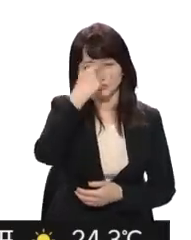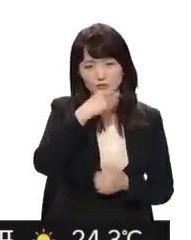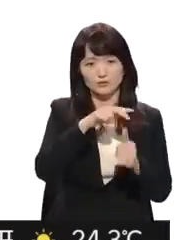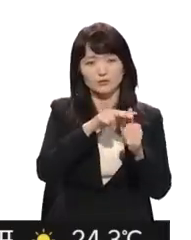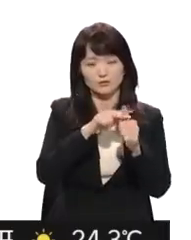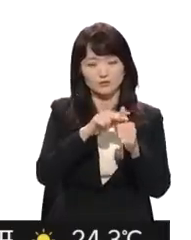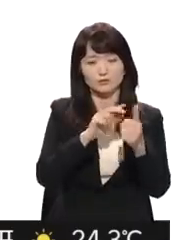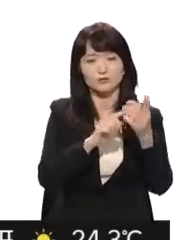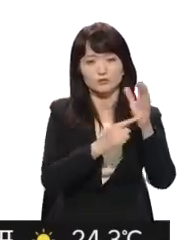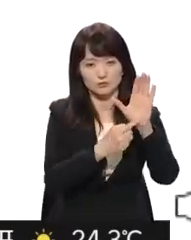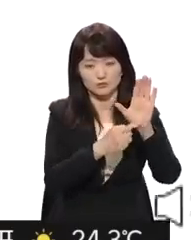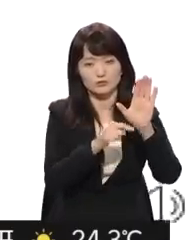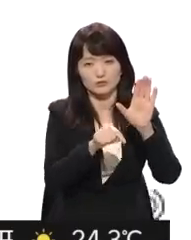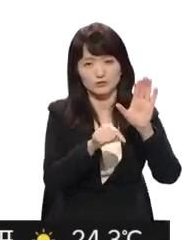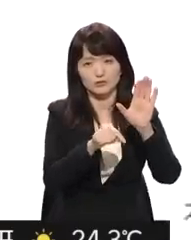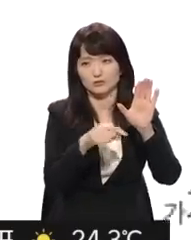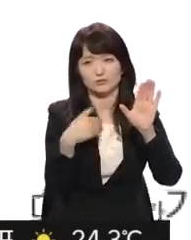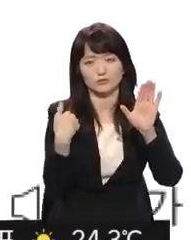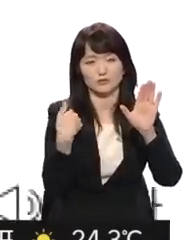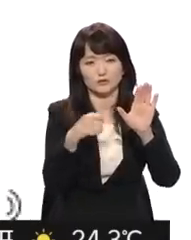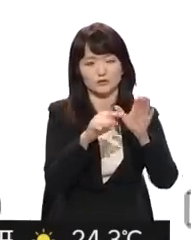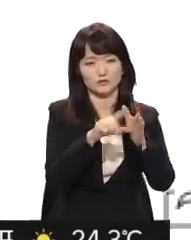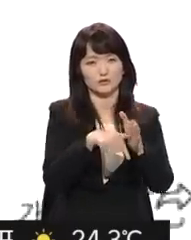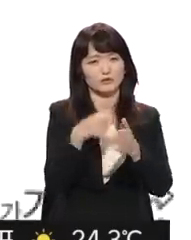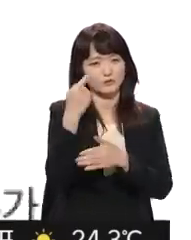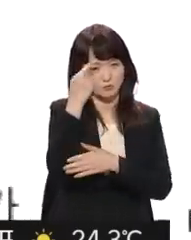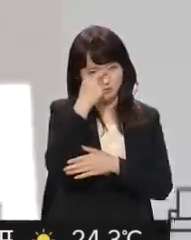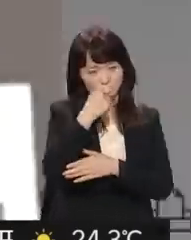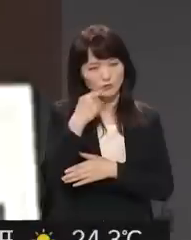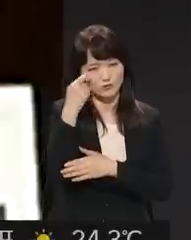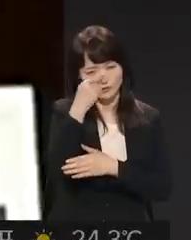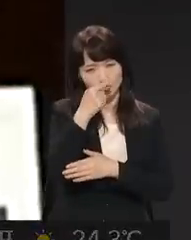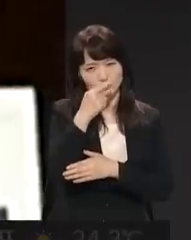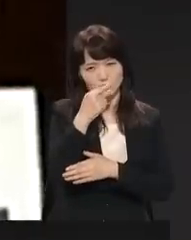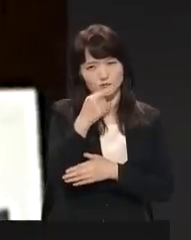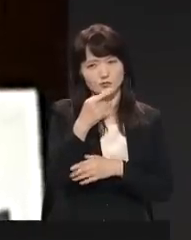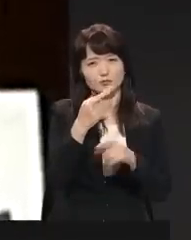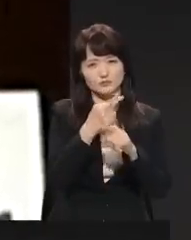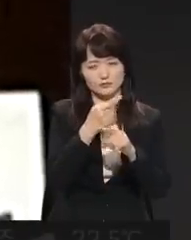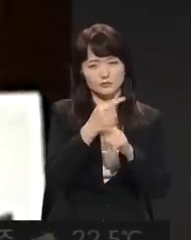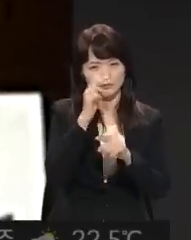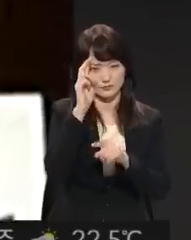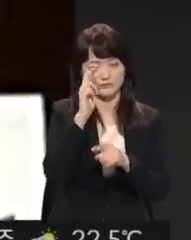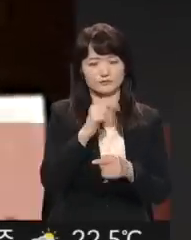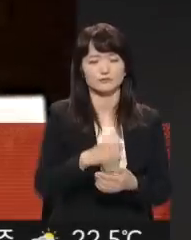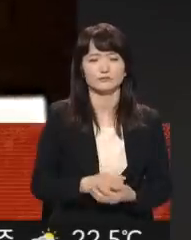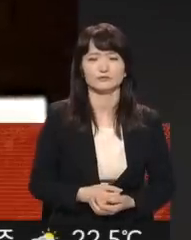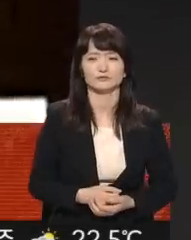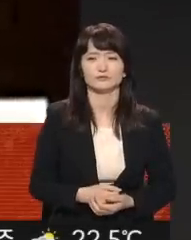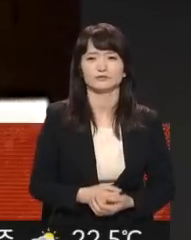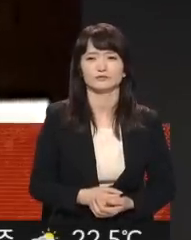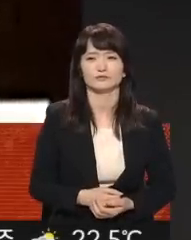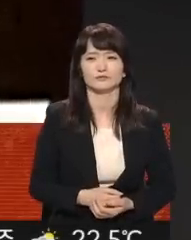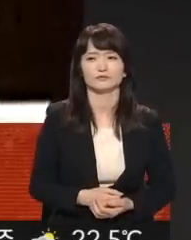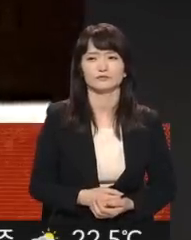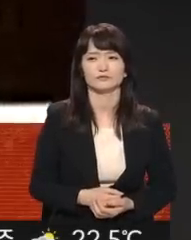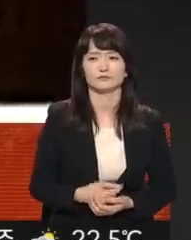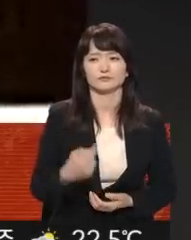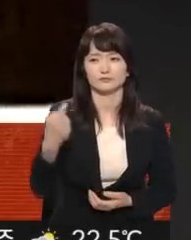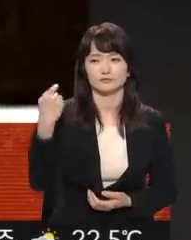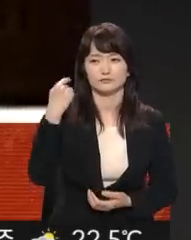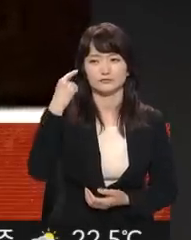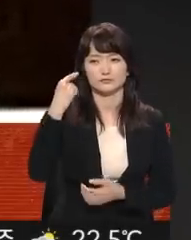보고서는 아마 좀 부정을 했던게 아닌가 싶은데 자 교수님 일단 뭐 어제 저희가 전해드렸지만